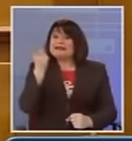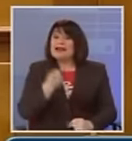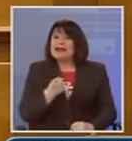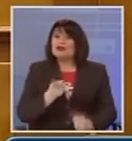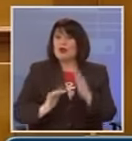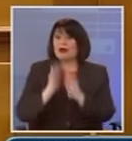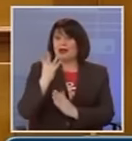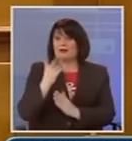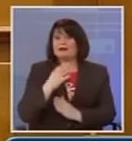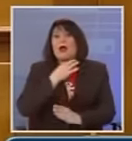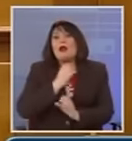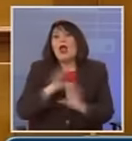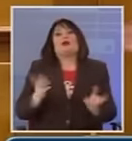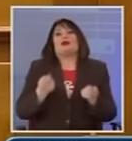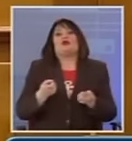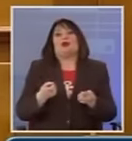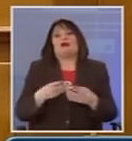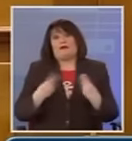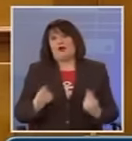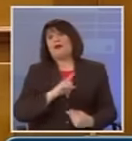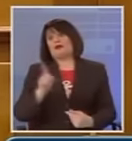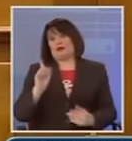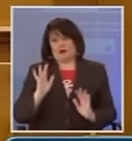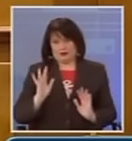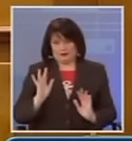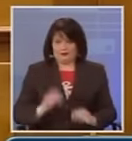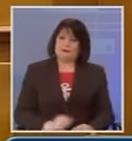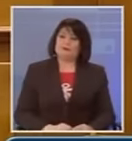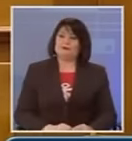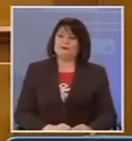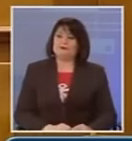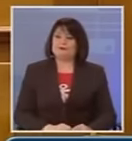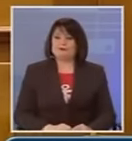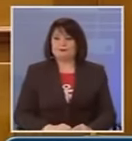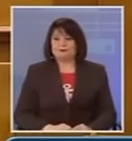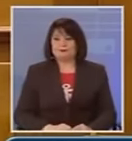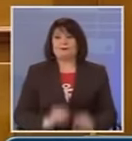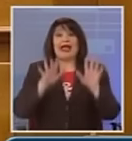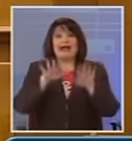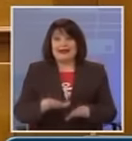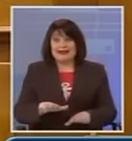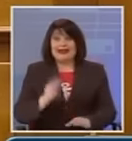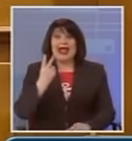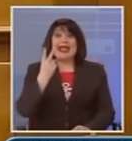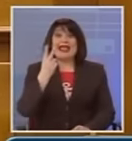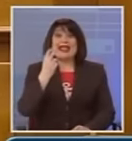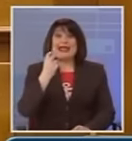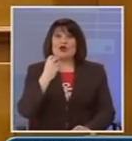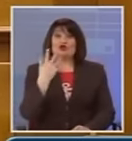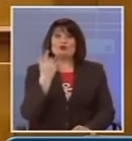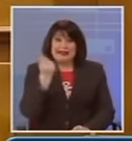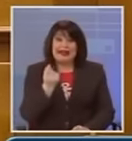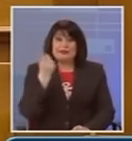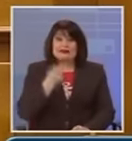Αν δεν συμβούν έκτακτα γεγονότα που όλοι ευχόμαστε να μην συμβούν. Η ανεργία είναι τώρα 25,5%, όπως και πριν